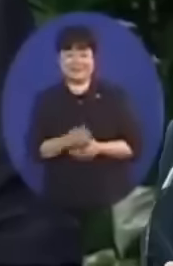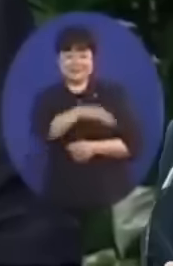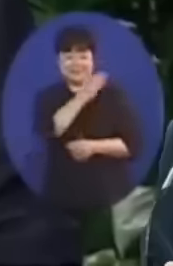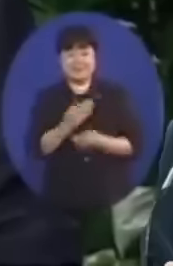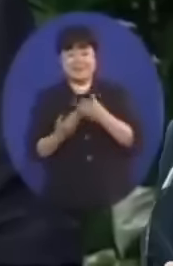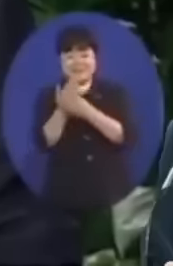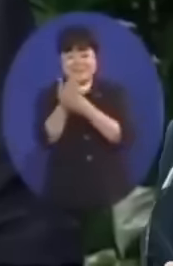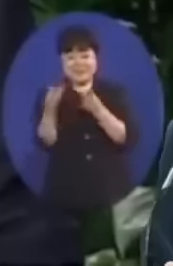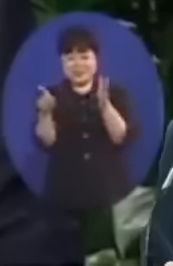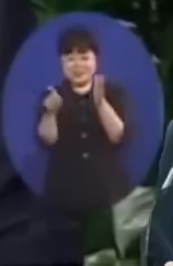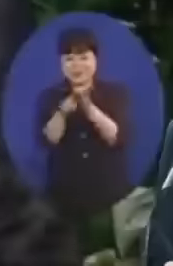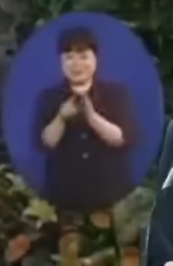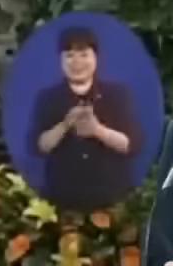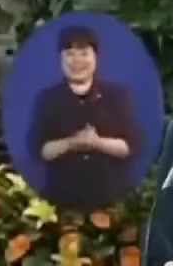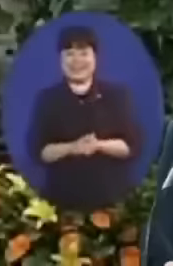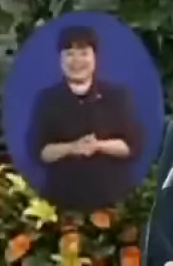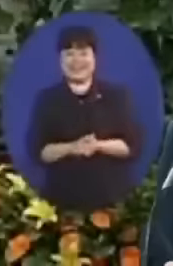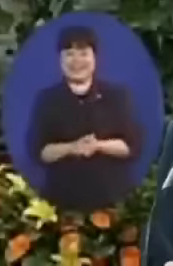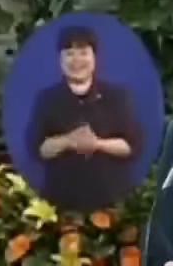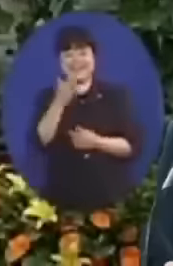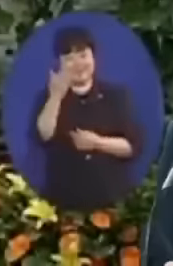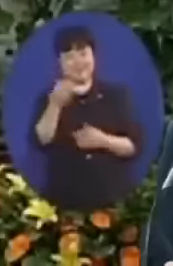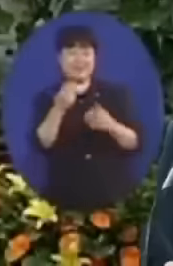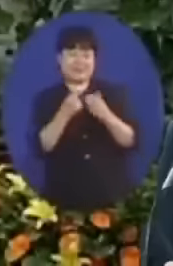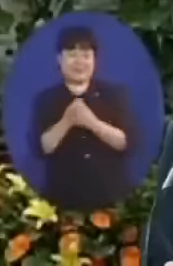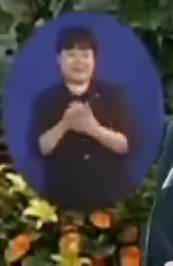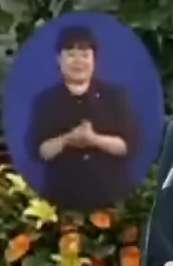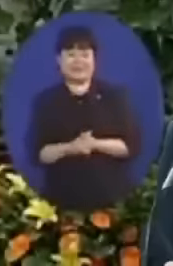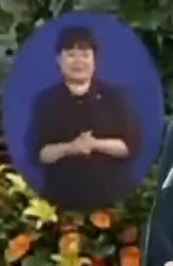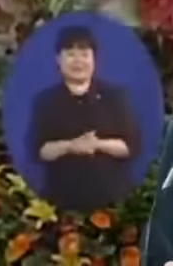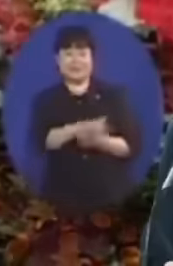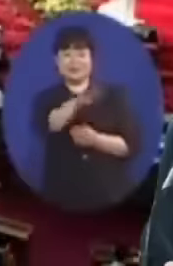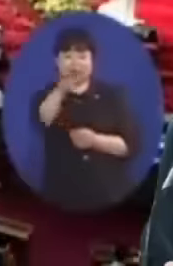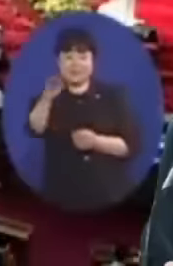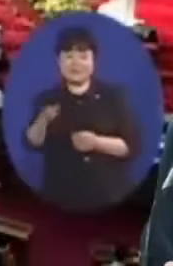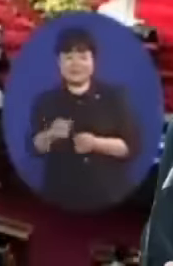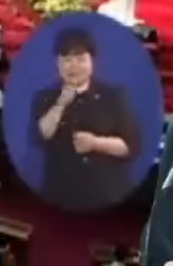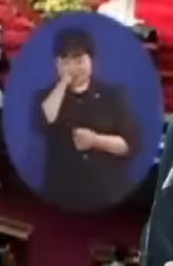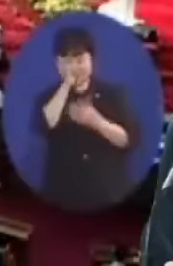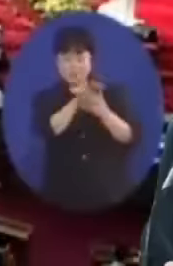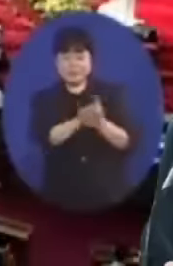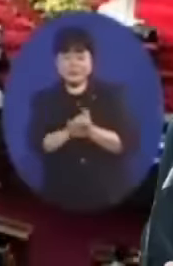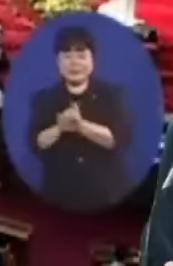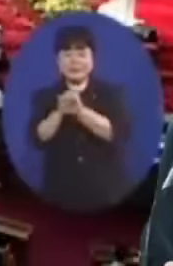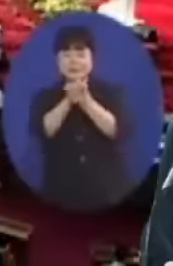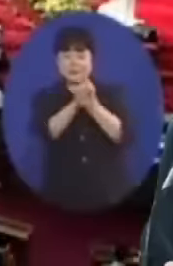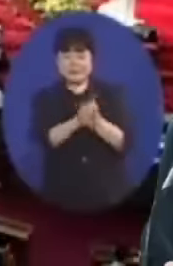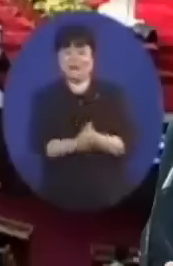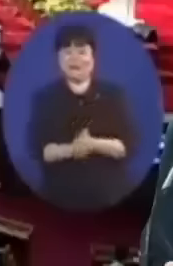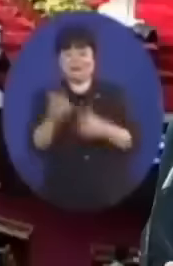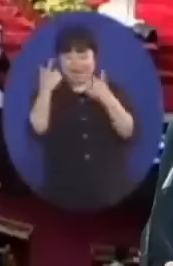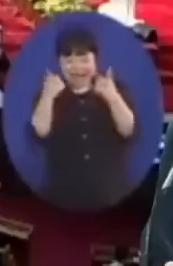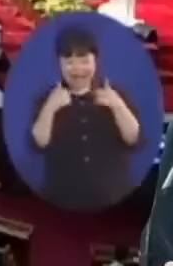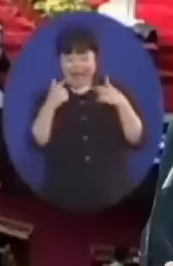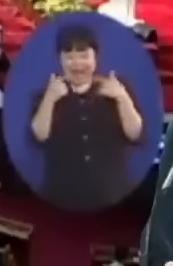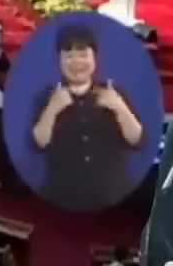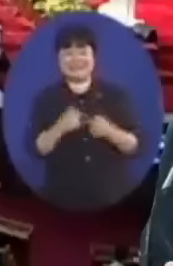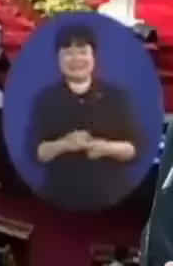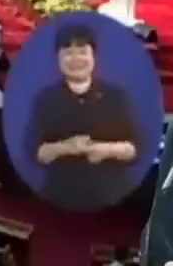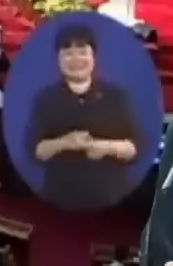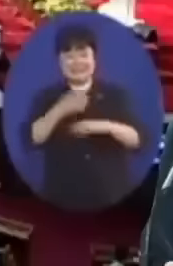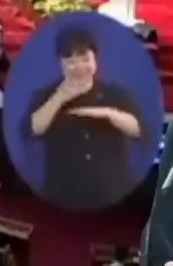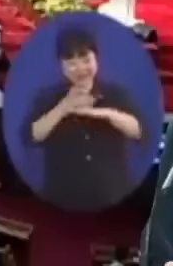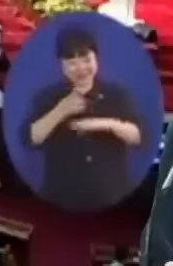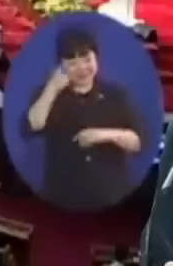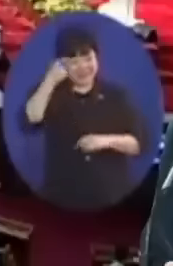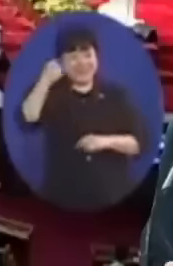능력이 생기는 것입니다. 이러므로 우리는 좋은 친구를 항상 감사하게